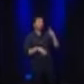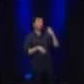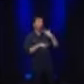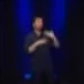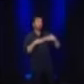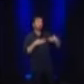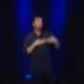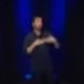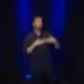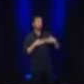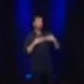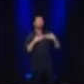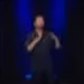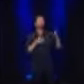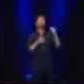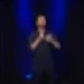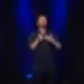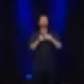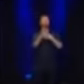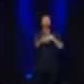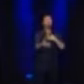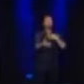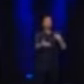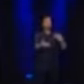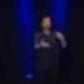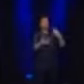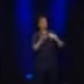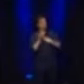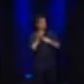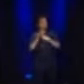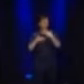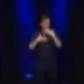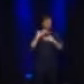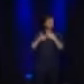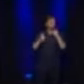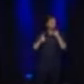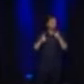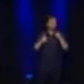la plupart ouvrent à la fin du mois de juin, là, puis les discussions avancent bien.